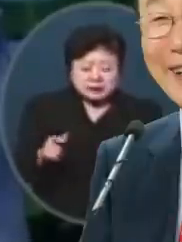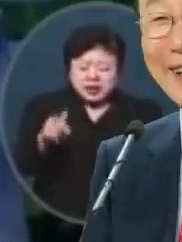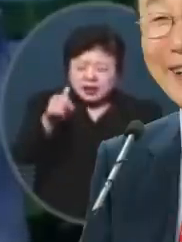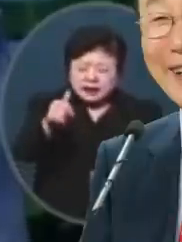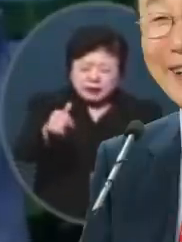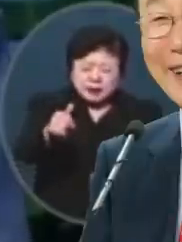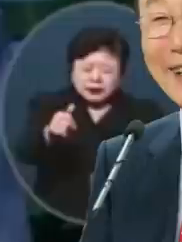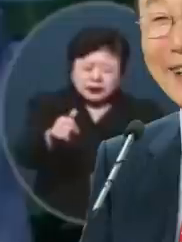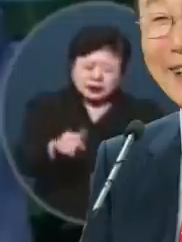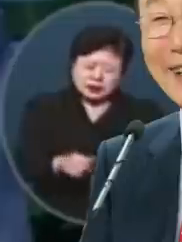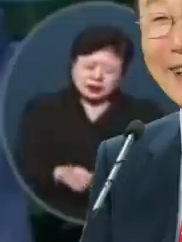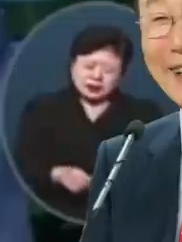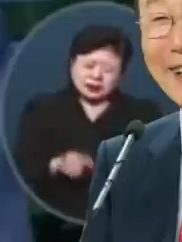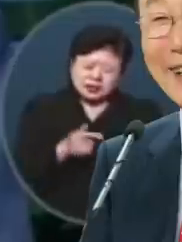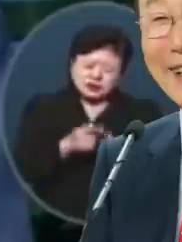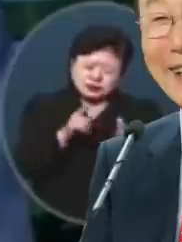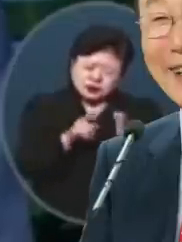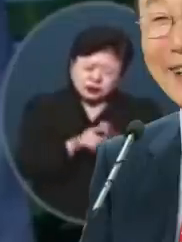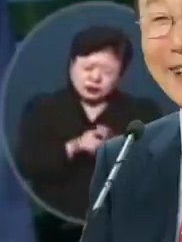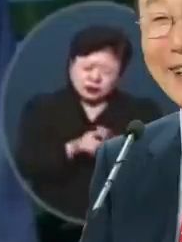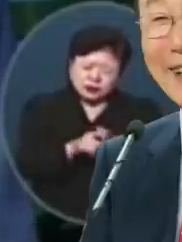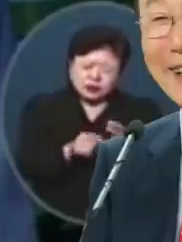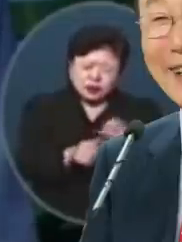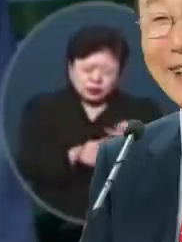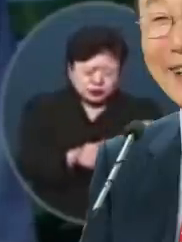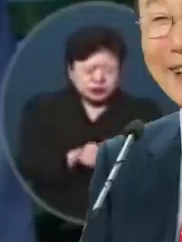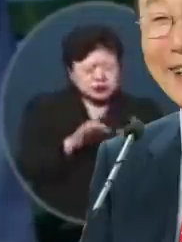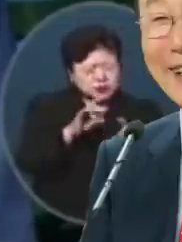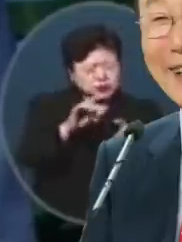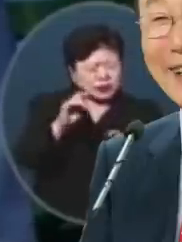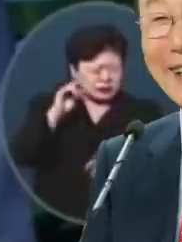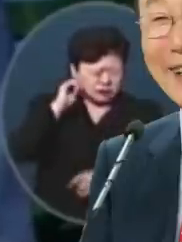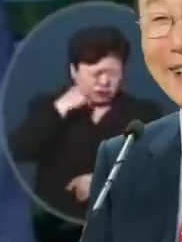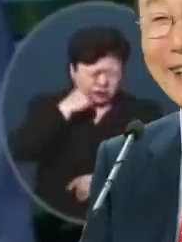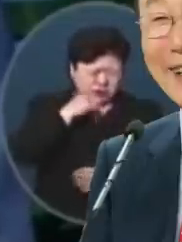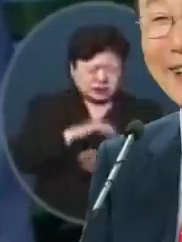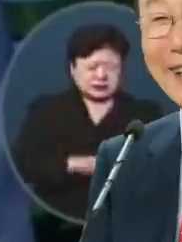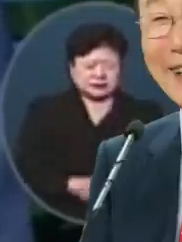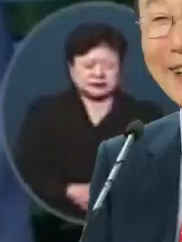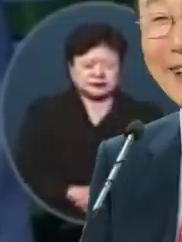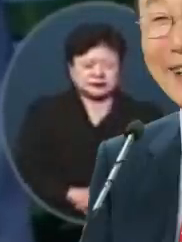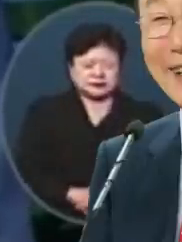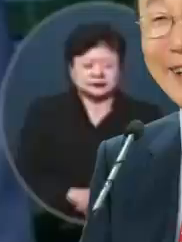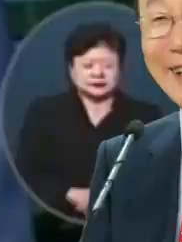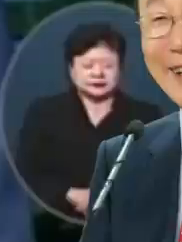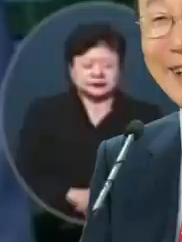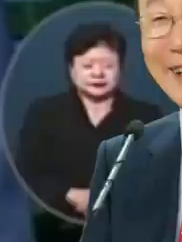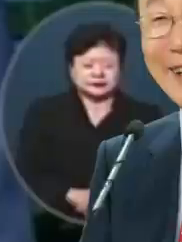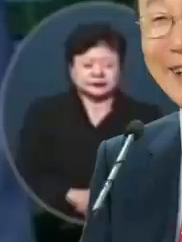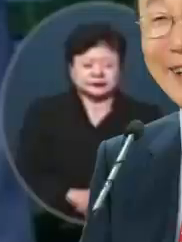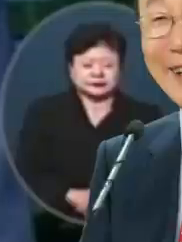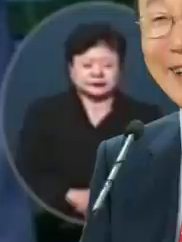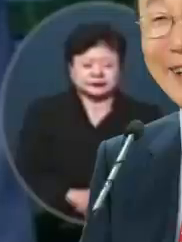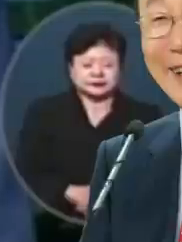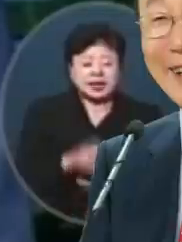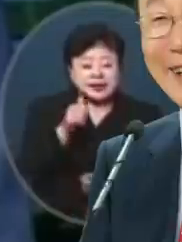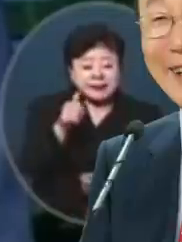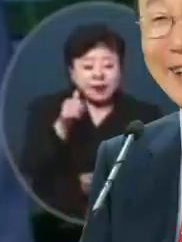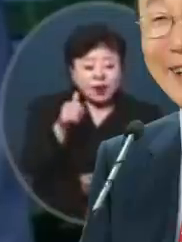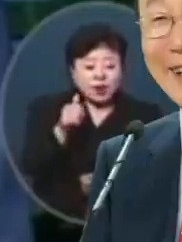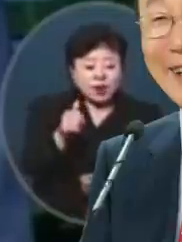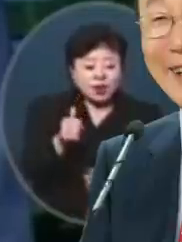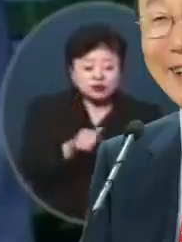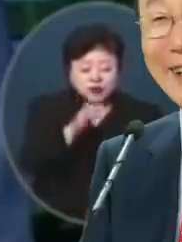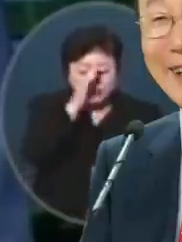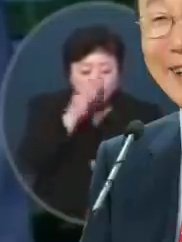남편이 믿어서 부인을 교회로 데려온 것은 그건 남편이 죽을